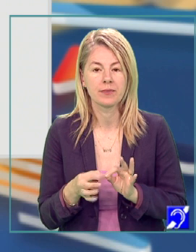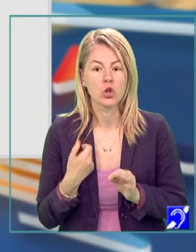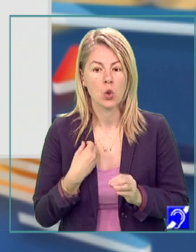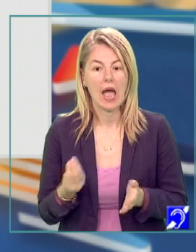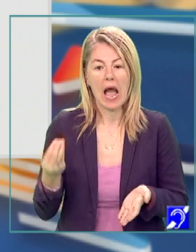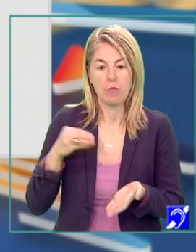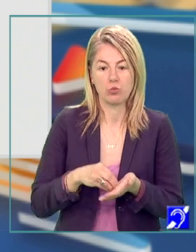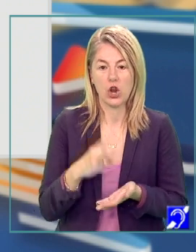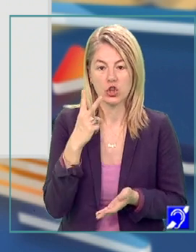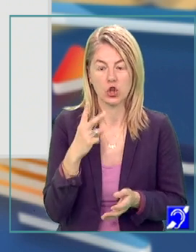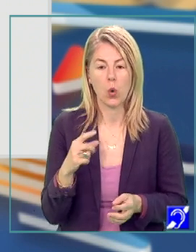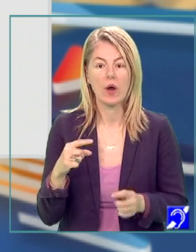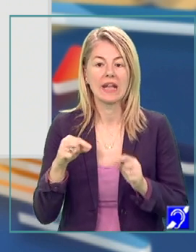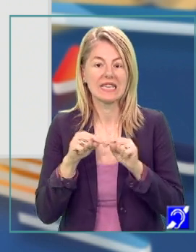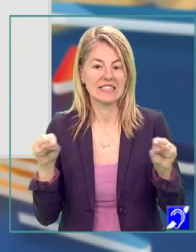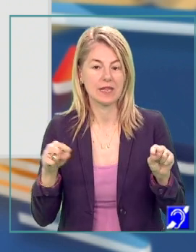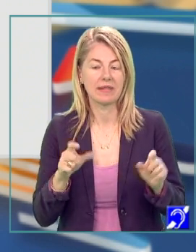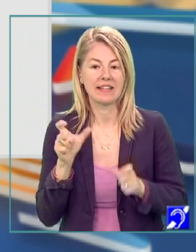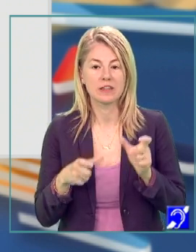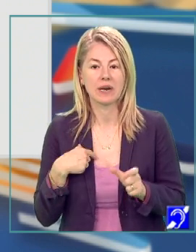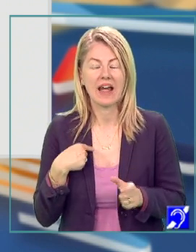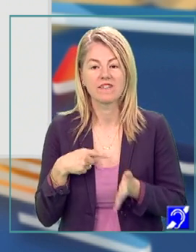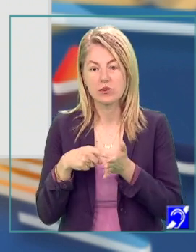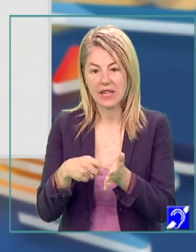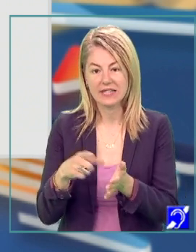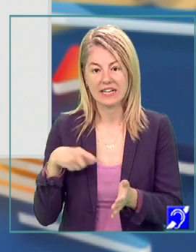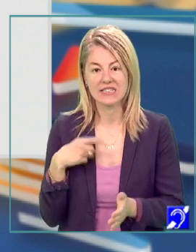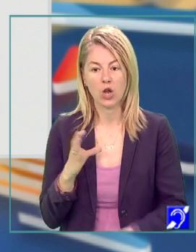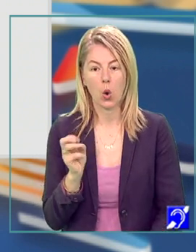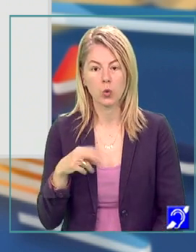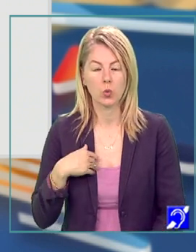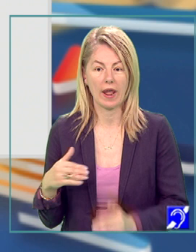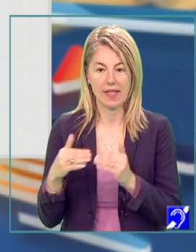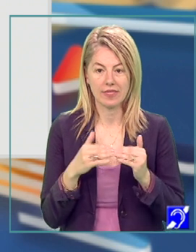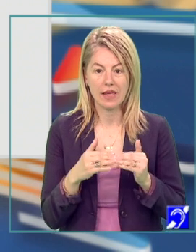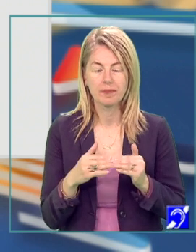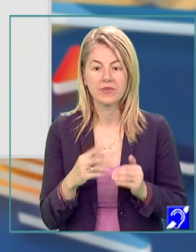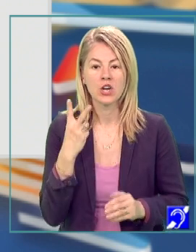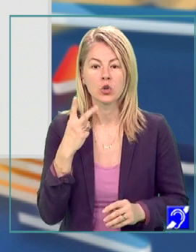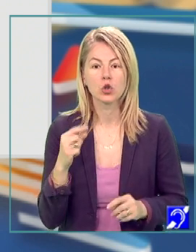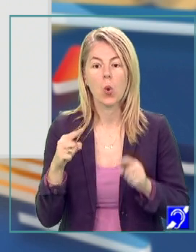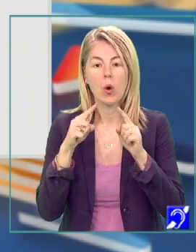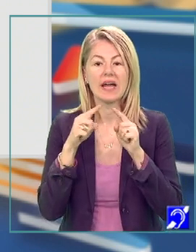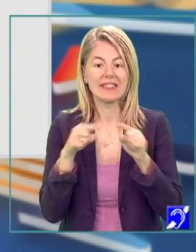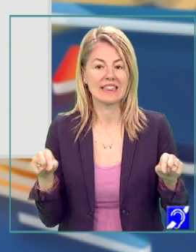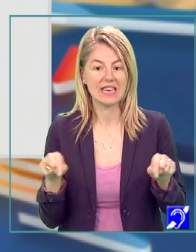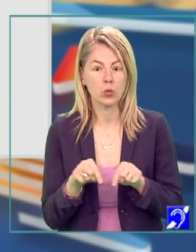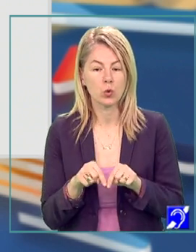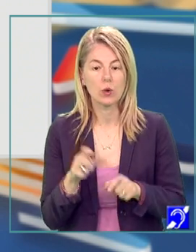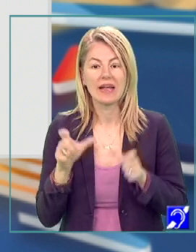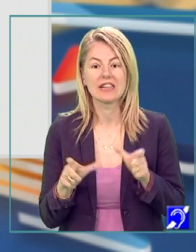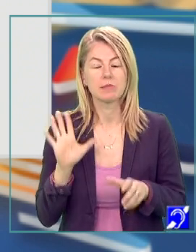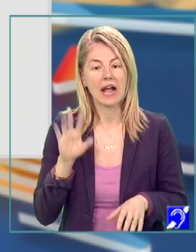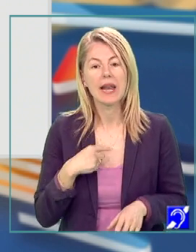încadra cele două segmente despre care vreau să demonstrez că sunt congruente în două triunghiuri despre